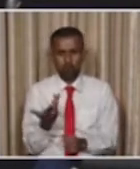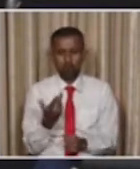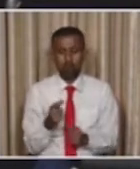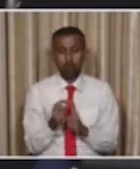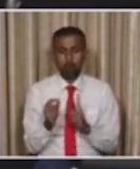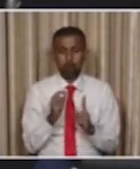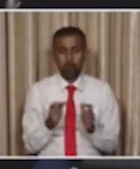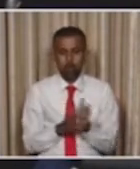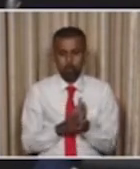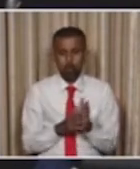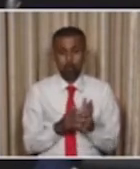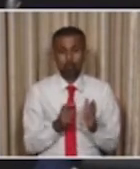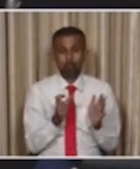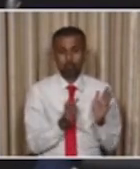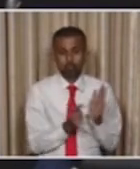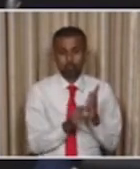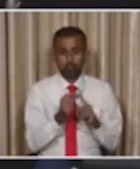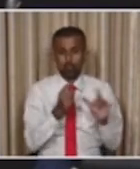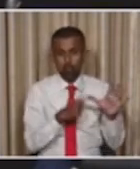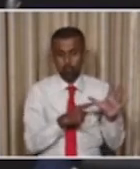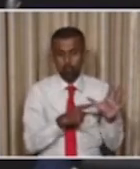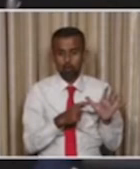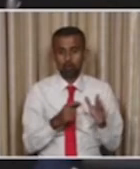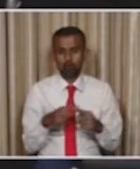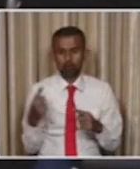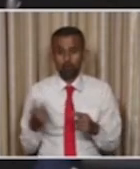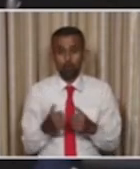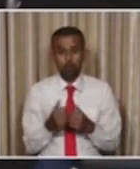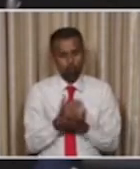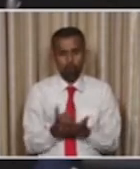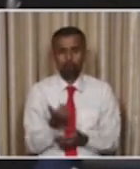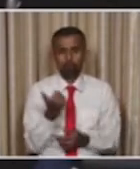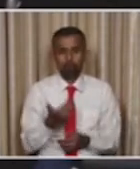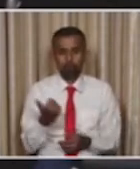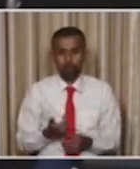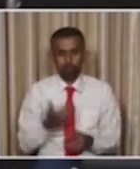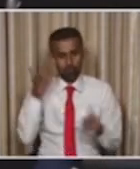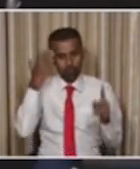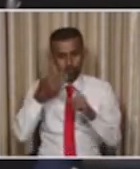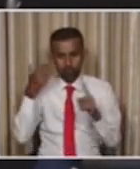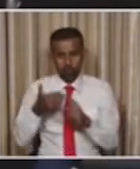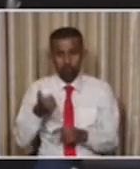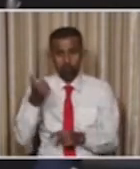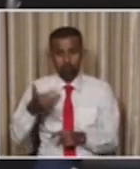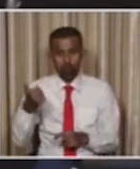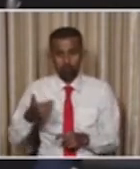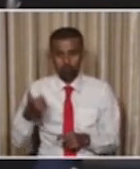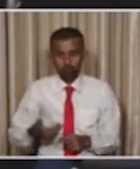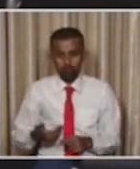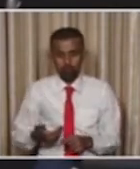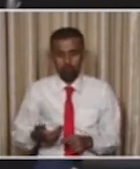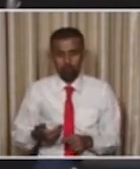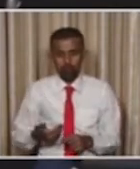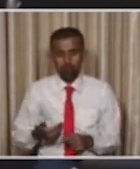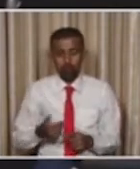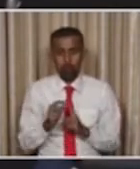කමිටු තියෙනවා, කෝප්කාරක සභාව තියෙනවා, කෝපායක තියෙනවා, තවත් ඒවා තියෙනවා. මේ ඔක්කොම වැදගත්. ඒ විෂයන් අලලා වැදගත් වෙන කාරක සභා විතරයි